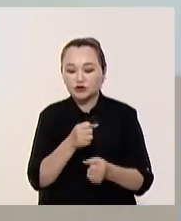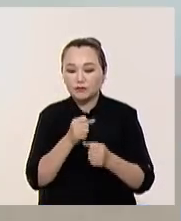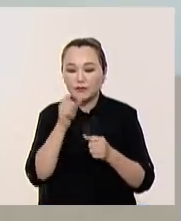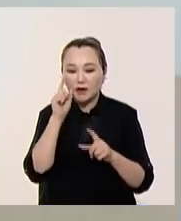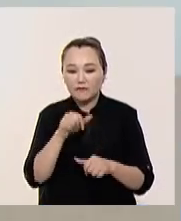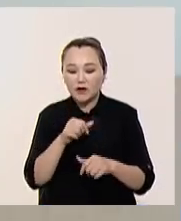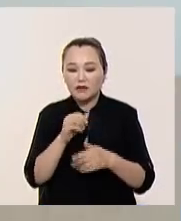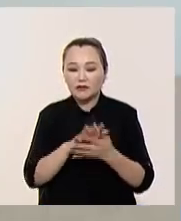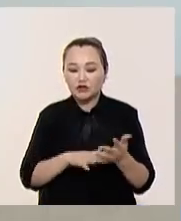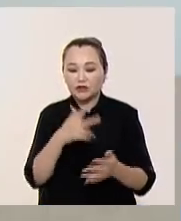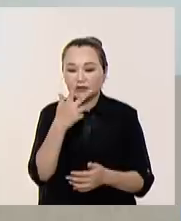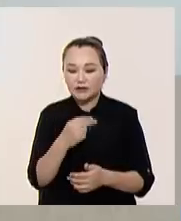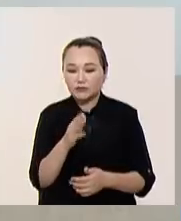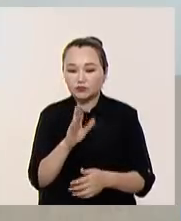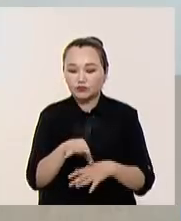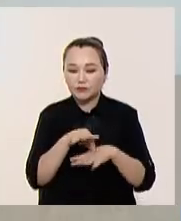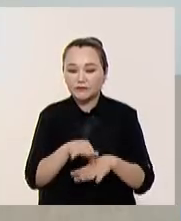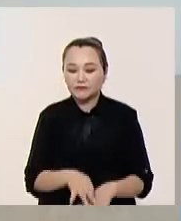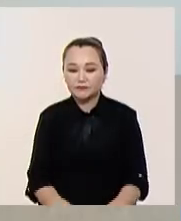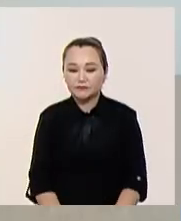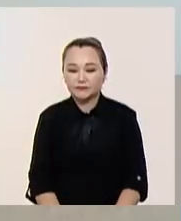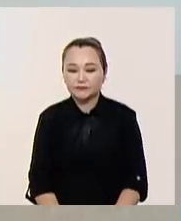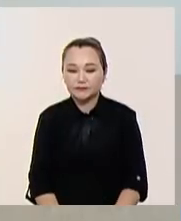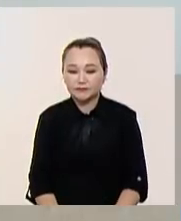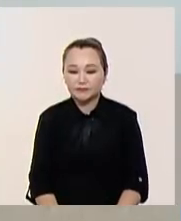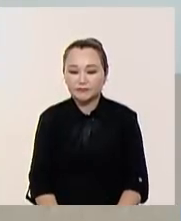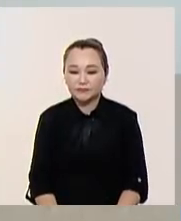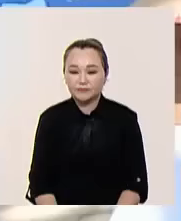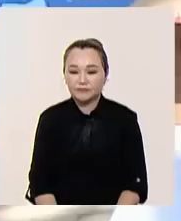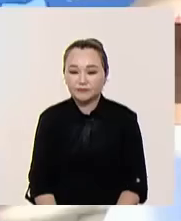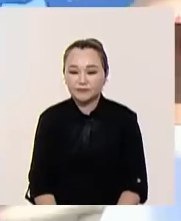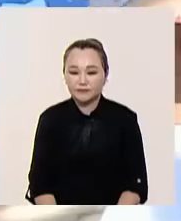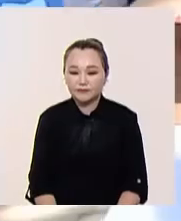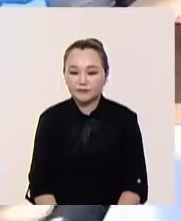Мероприятие продлится 3 дня. Анастасия Новикова, Дорнабзиев, Абзал Турабеков, Информбюро Шымкент.